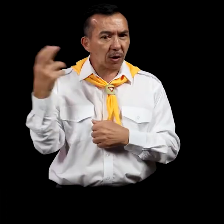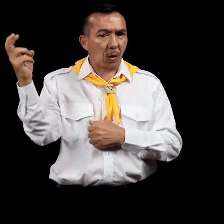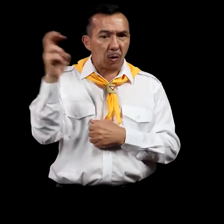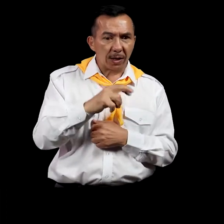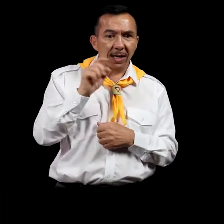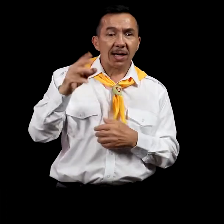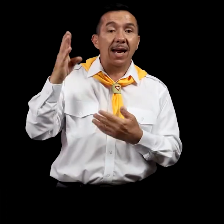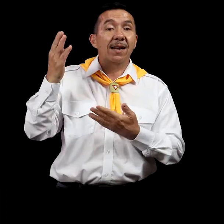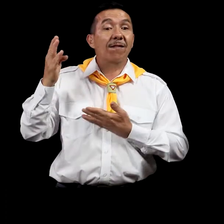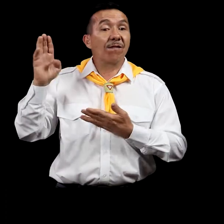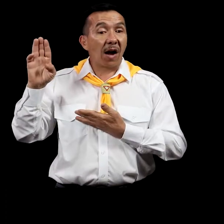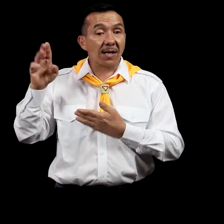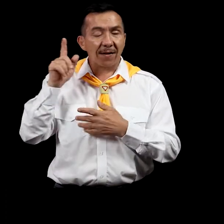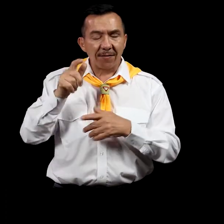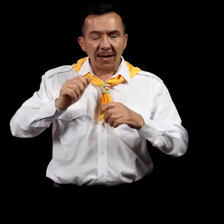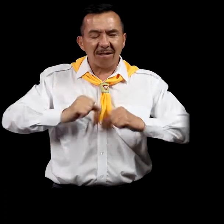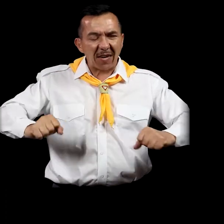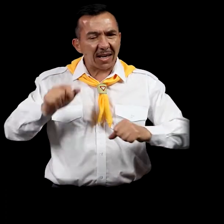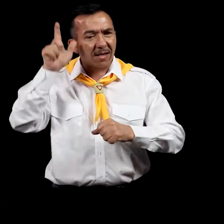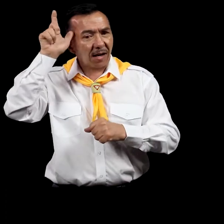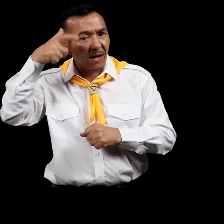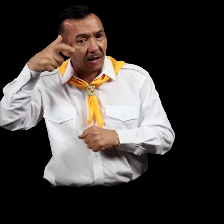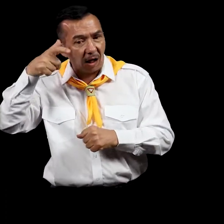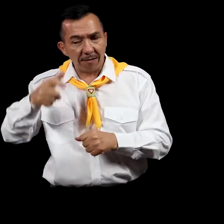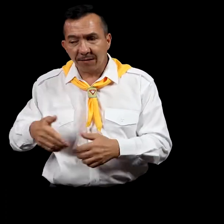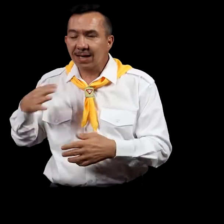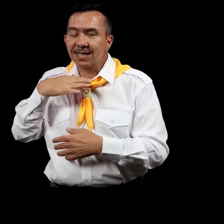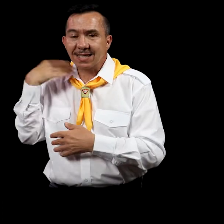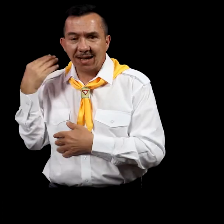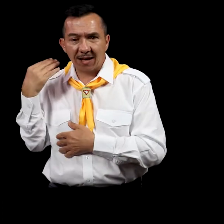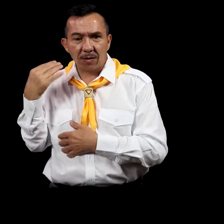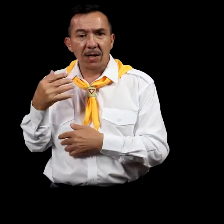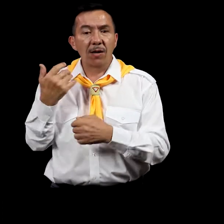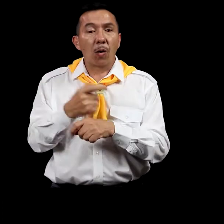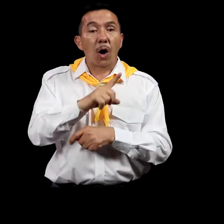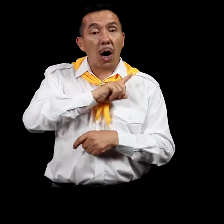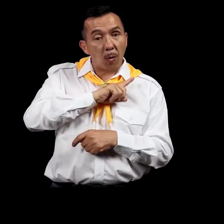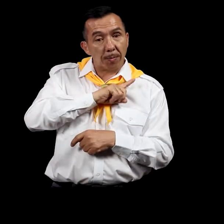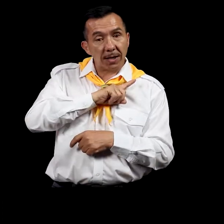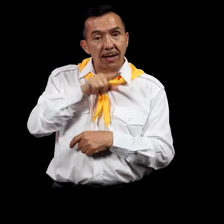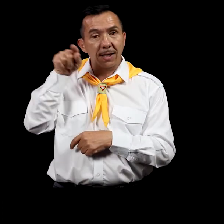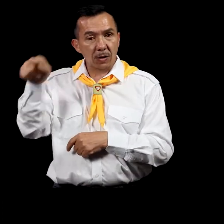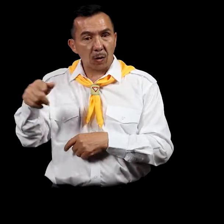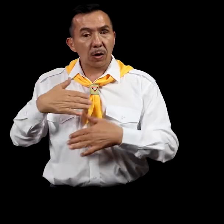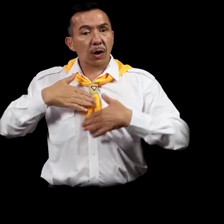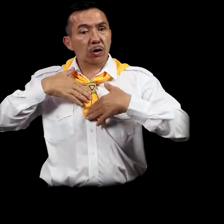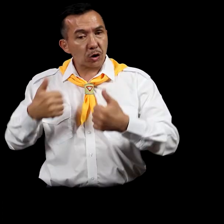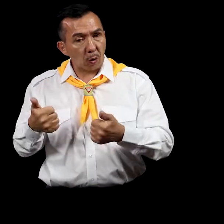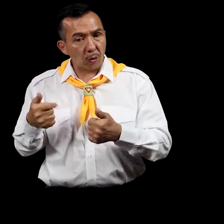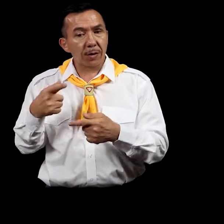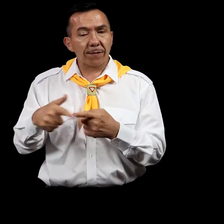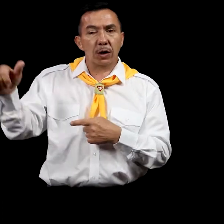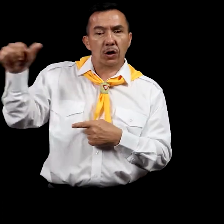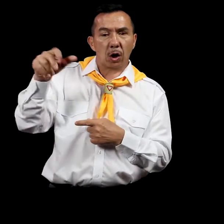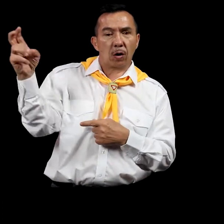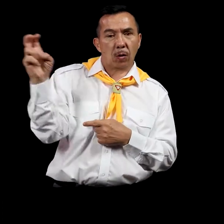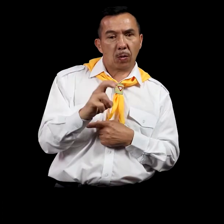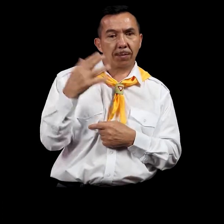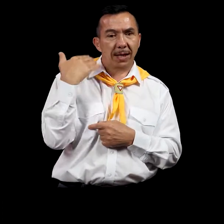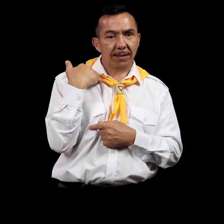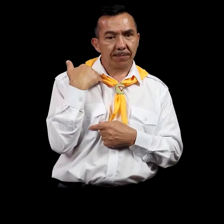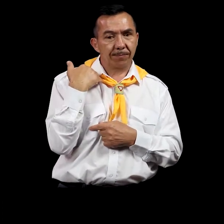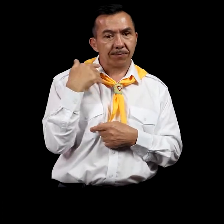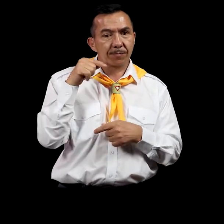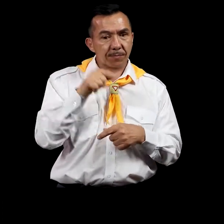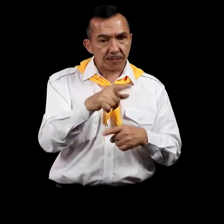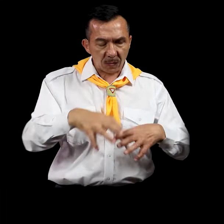u vader het die vetgemaakte kalf geslag, omdat hy hom gesond teruggekry het.